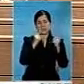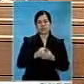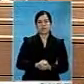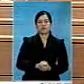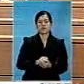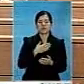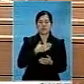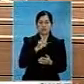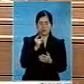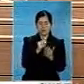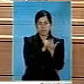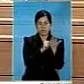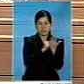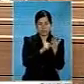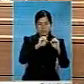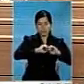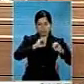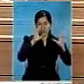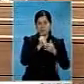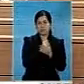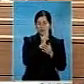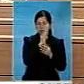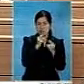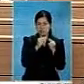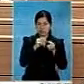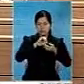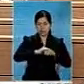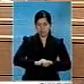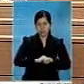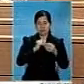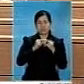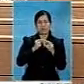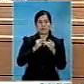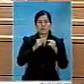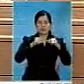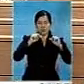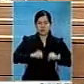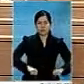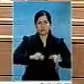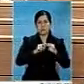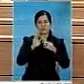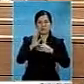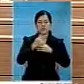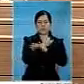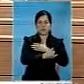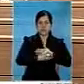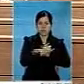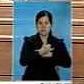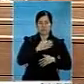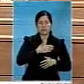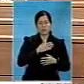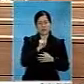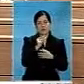2เรื่องถ้ากรณีไปทำสัญญาหรือข้อตกลงกับต่างประเทศทำให้เราเสียดินแดน